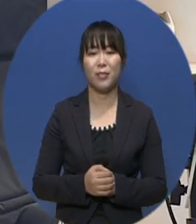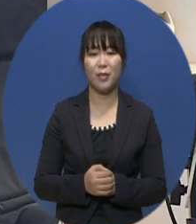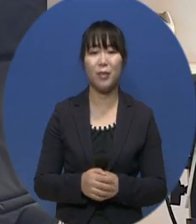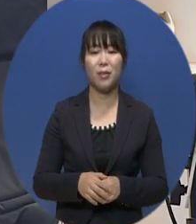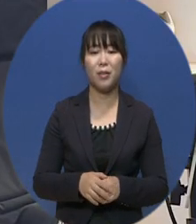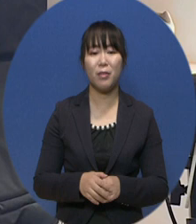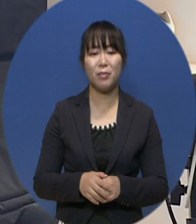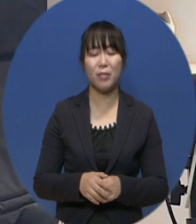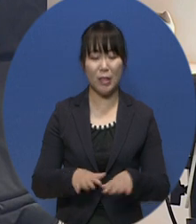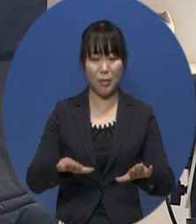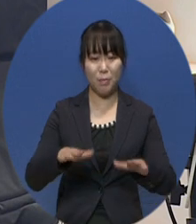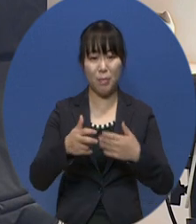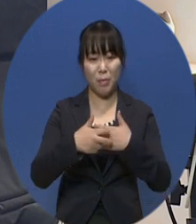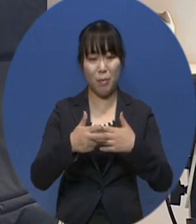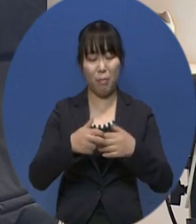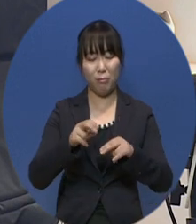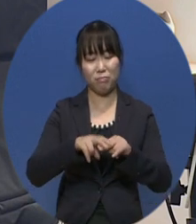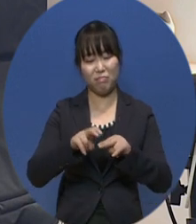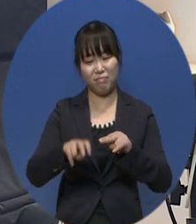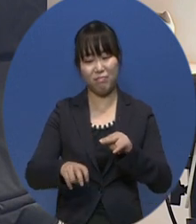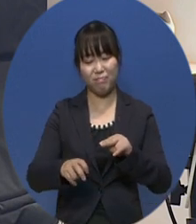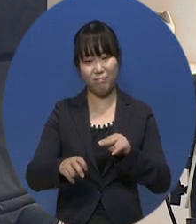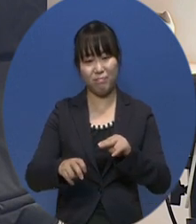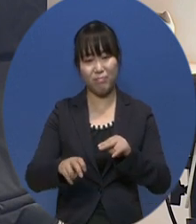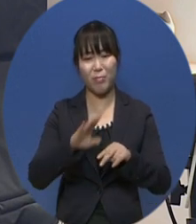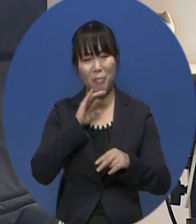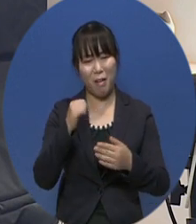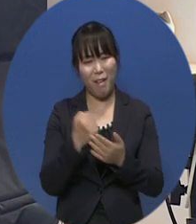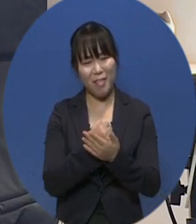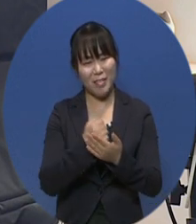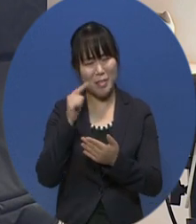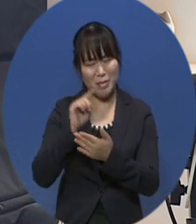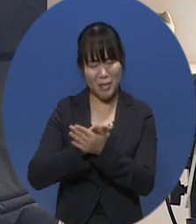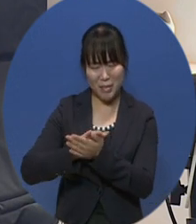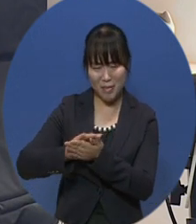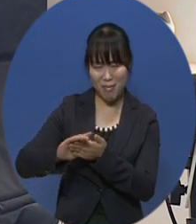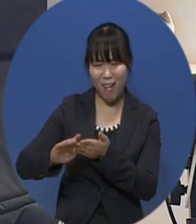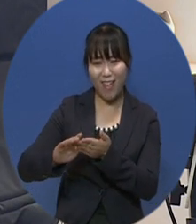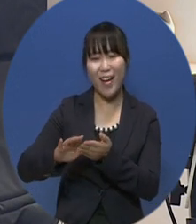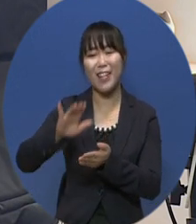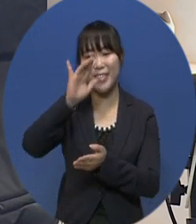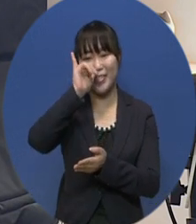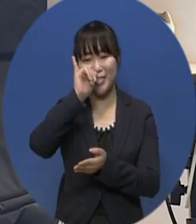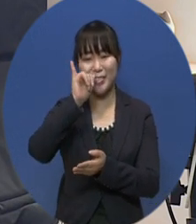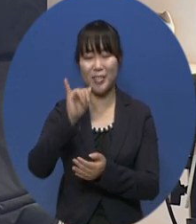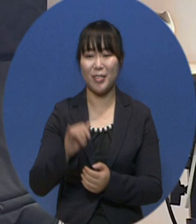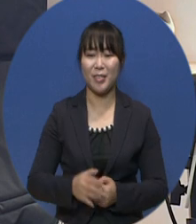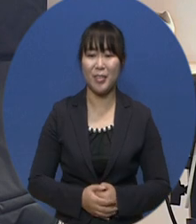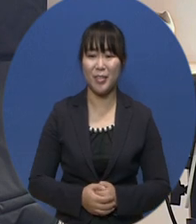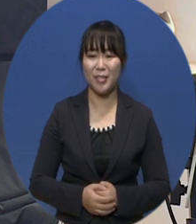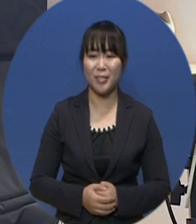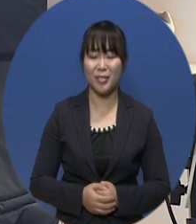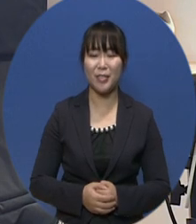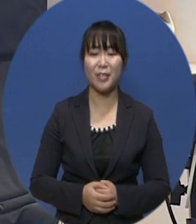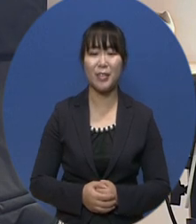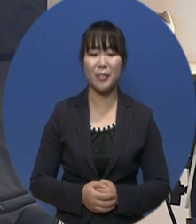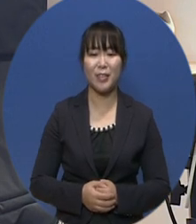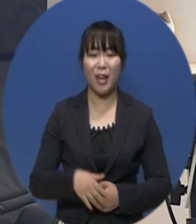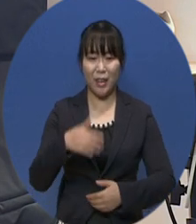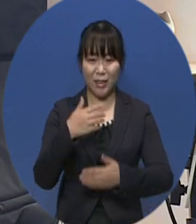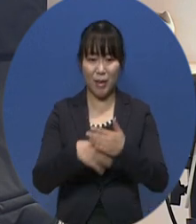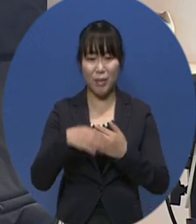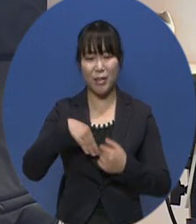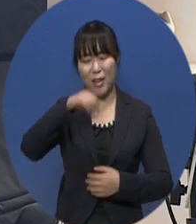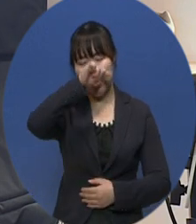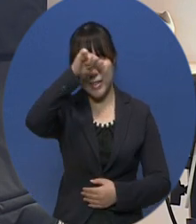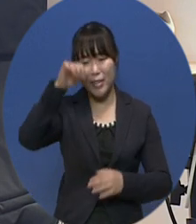뭐 떠나는 게 한편으로 아쉽기도 하고 네. 또 시원하기도 하고 뭐 그런 면은 있는데 네. 그러면은 그 남은 내